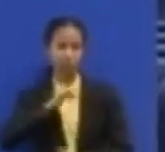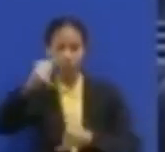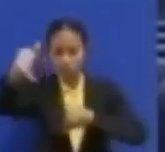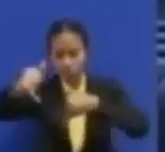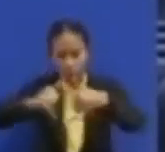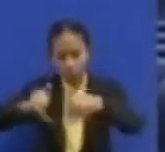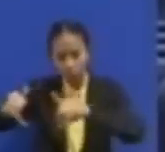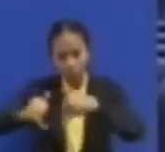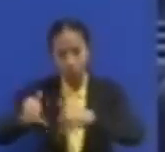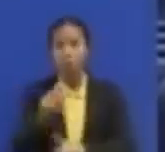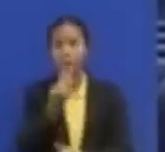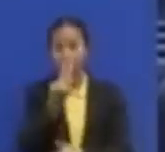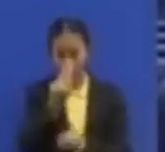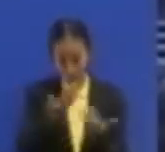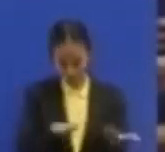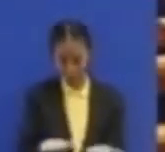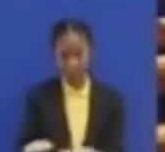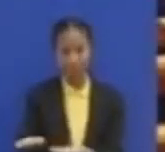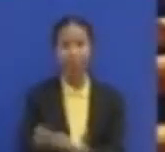พร้อมกันครับ